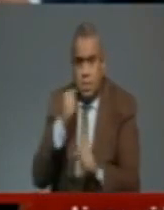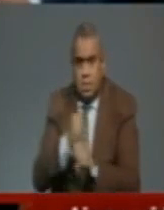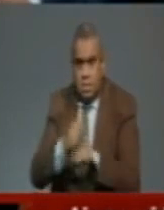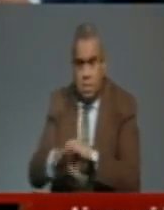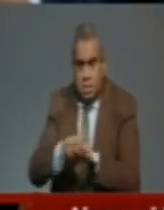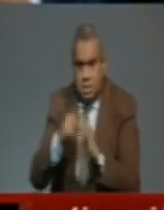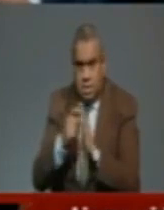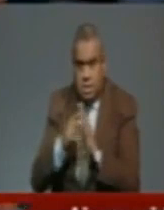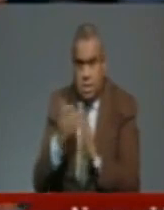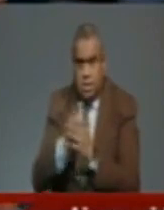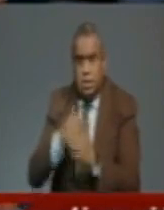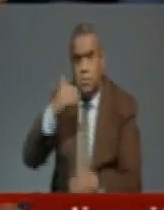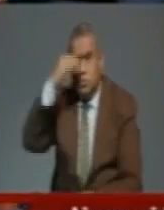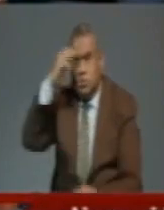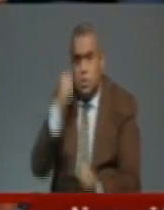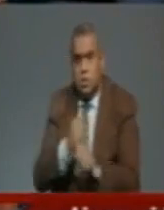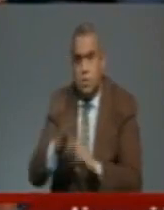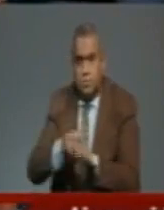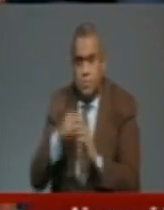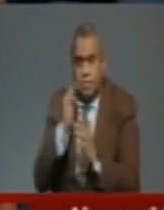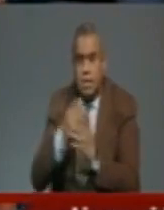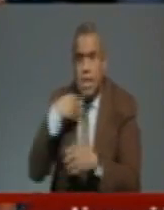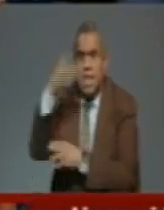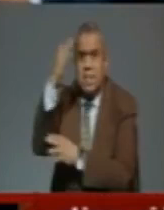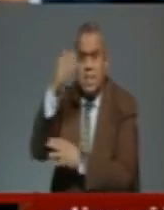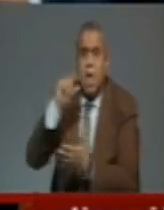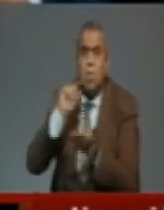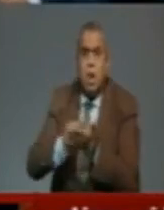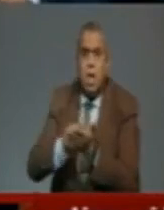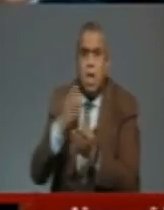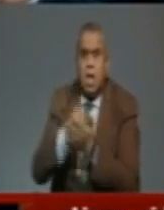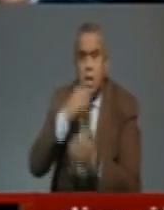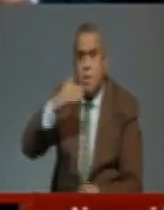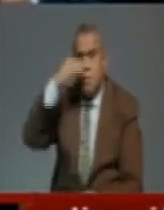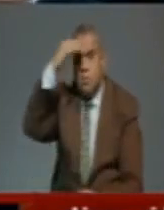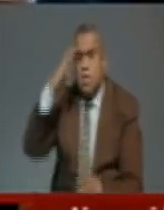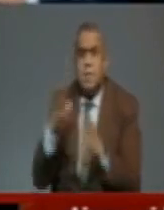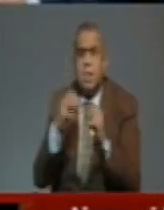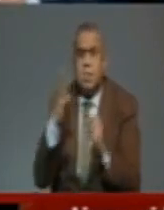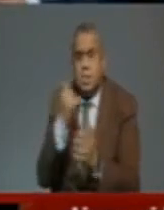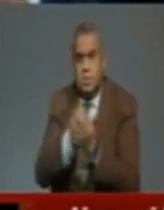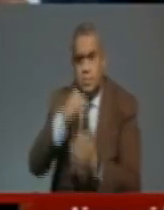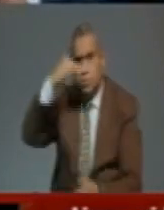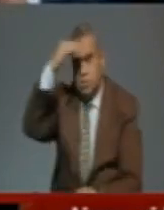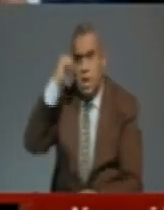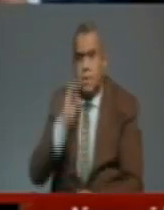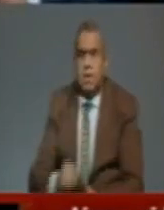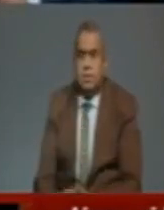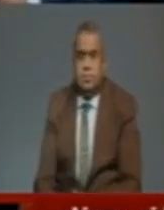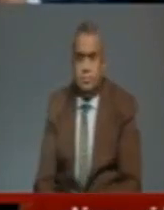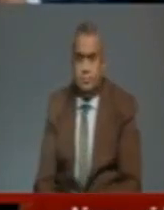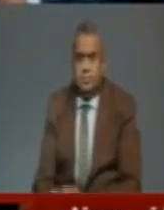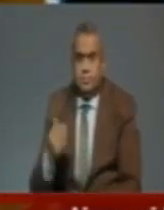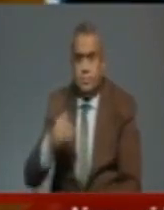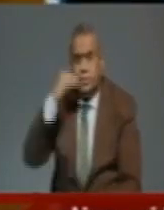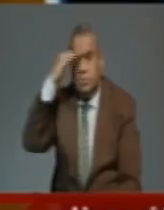اساسيه تليق بدوله انتوا مش بتعملوا مستقبل خالص. مش بتعملوا ايه؟